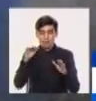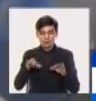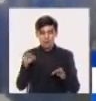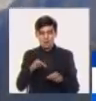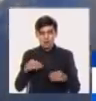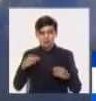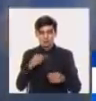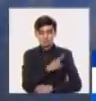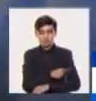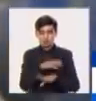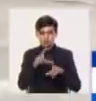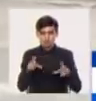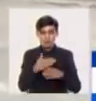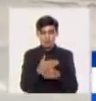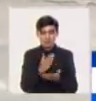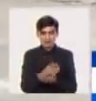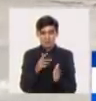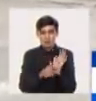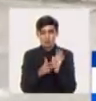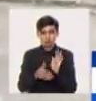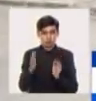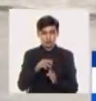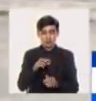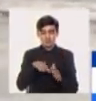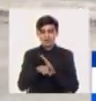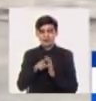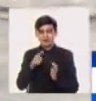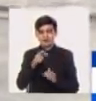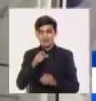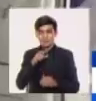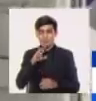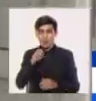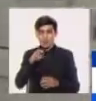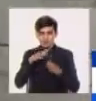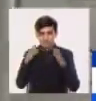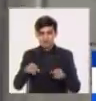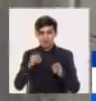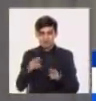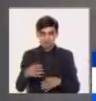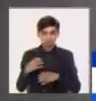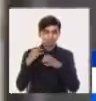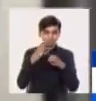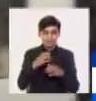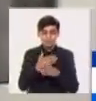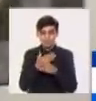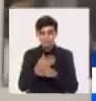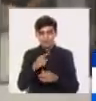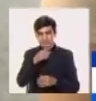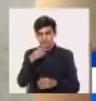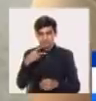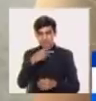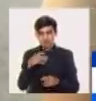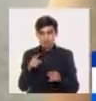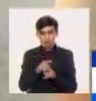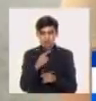қолдау көрсетуде. Олар күніне 80 оттегі балон жоғары қабаттардағы науқастарға жеткізіп, қосып береді екен. Енді физикалық